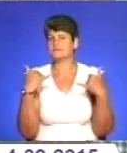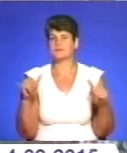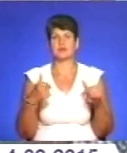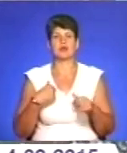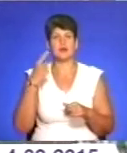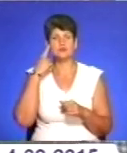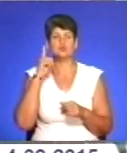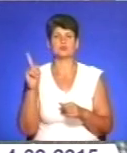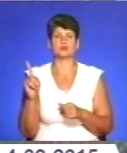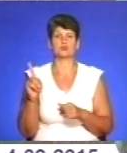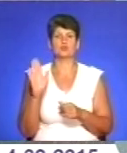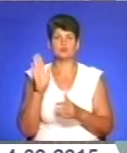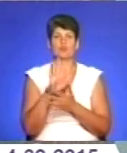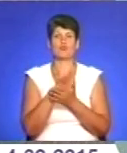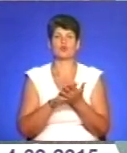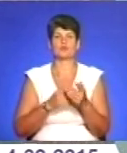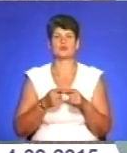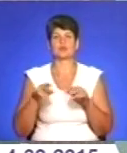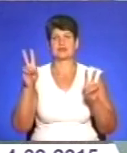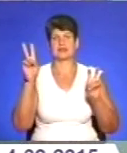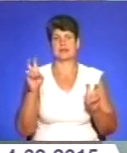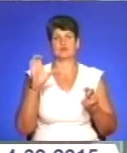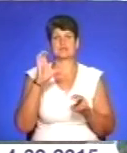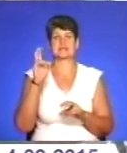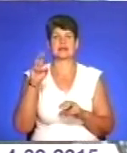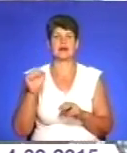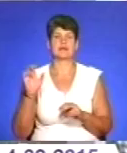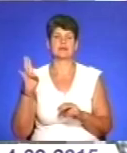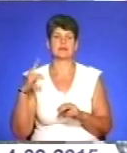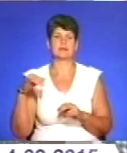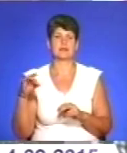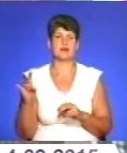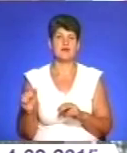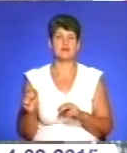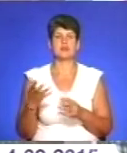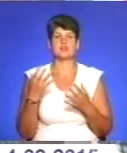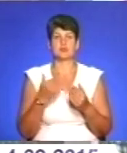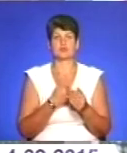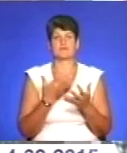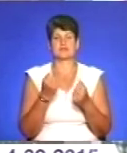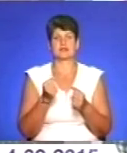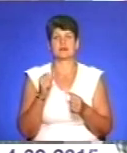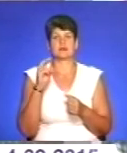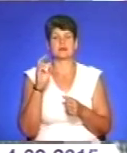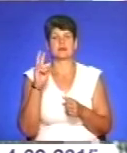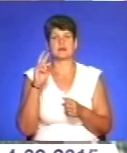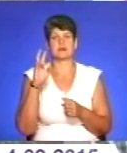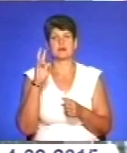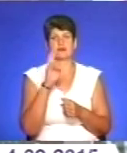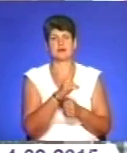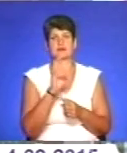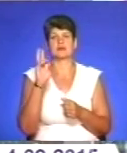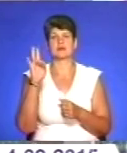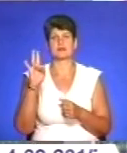я думаю, ми продовжимо цю тему Скандинавії. Ми плануємо ще взяти сюїтку Карла Нільсена. І